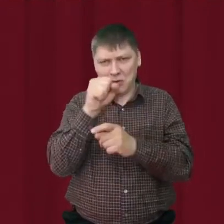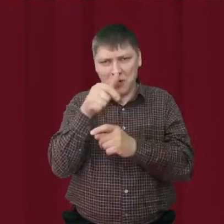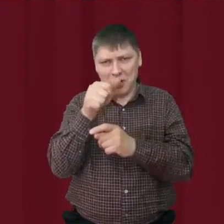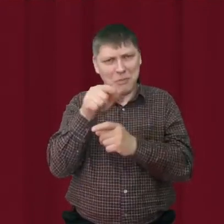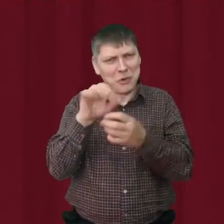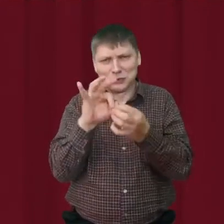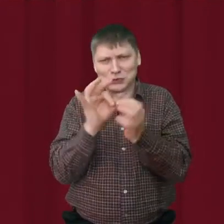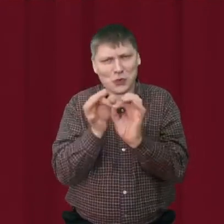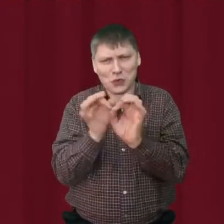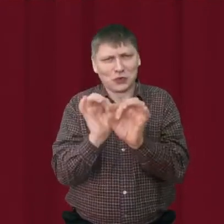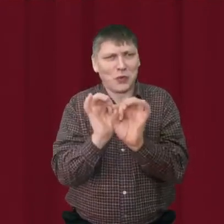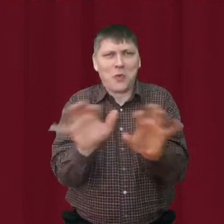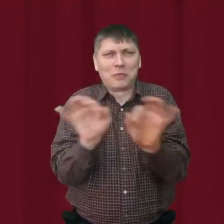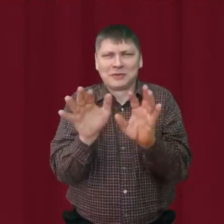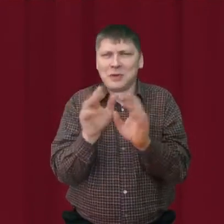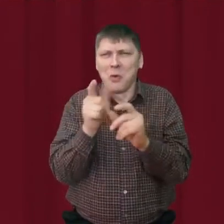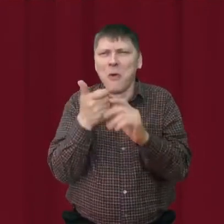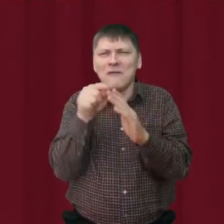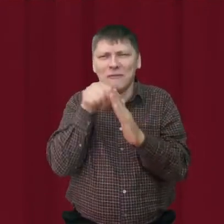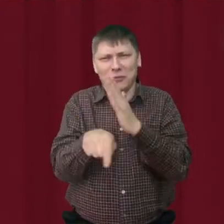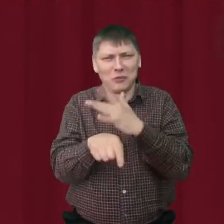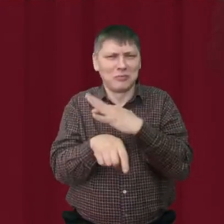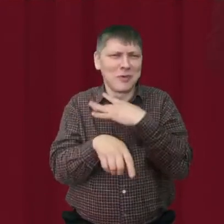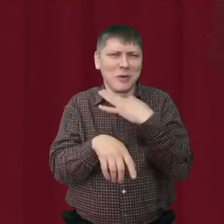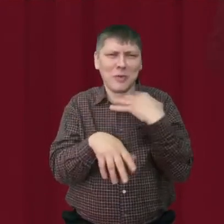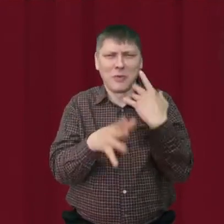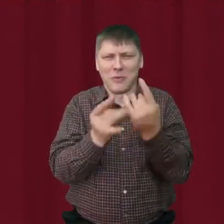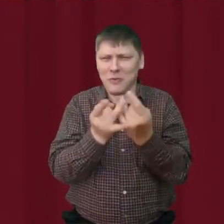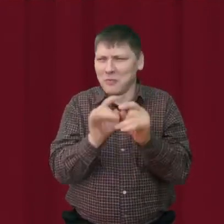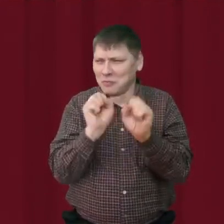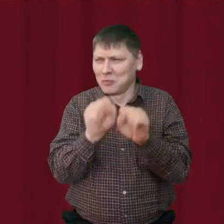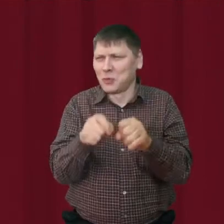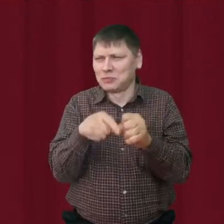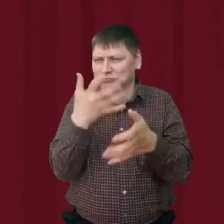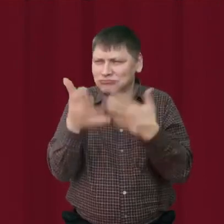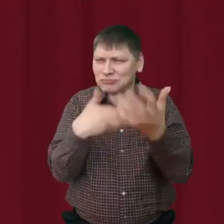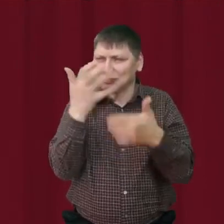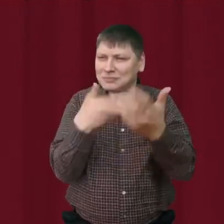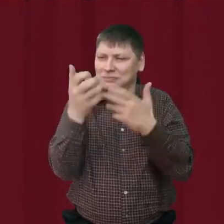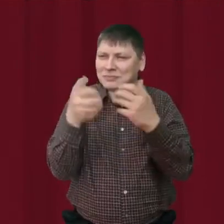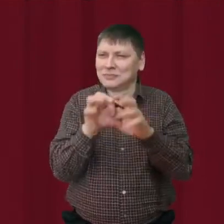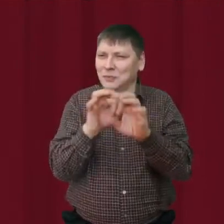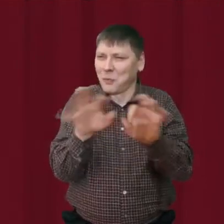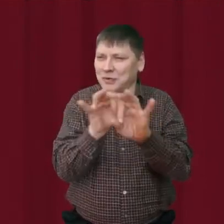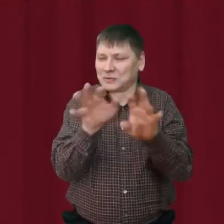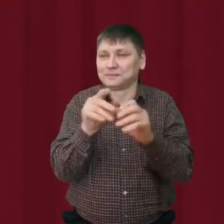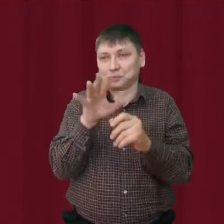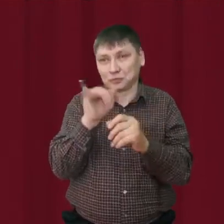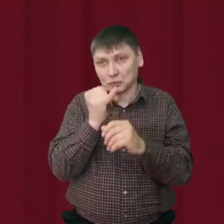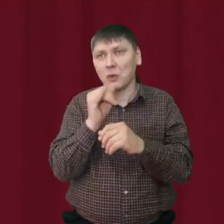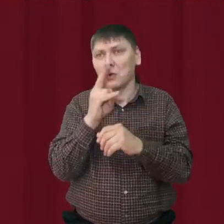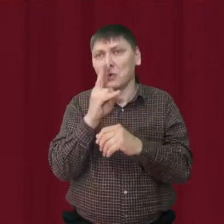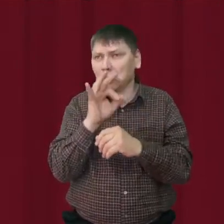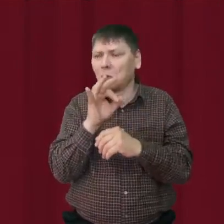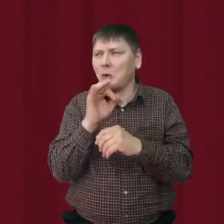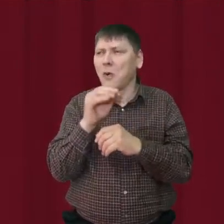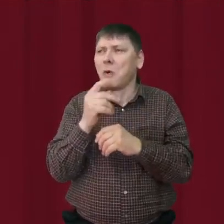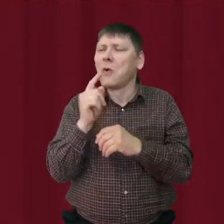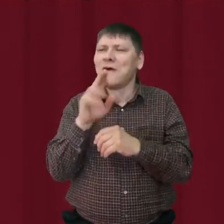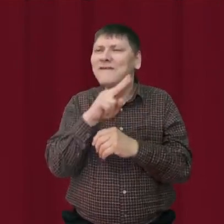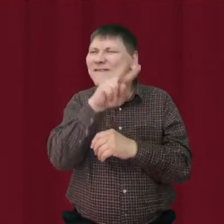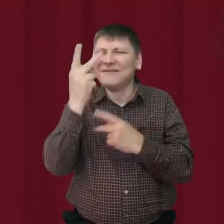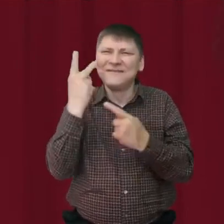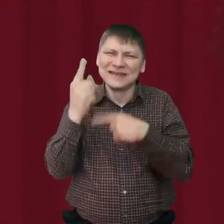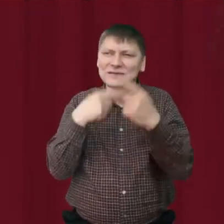Оно достаточно многозначное, многогранное. И, в принципе, во все века оно составляло определенную трудность для